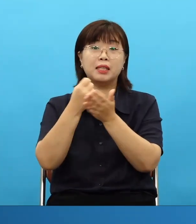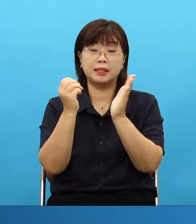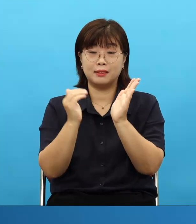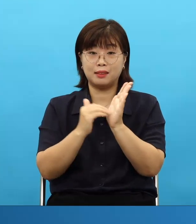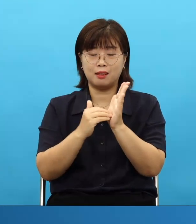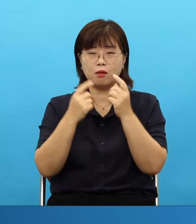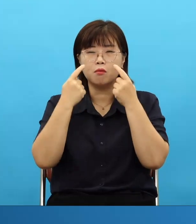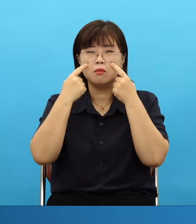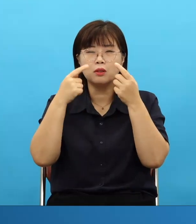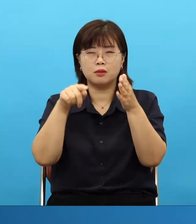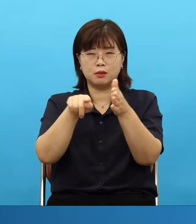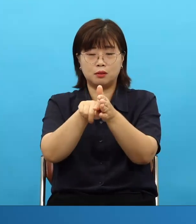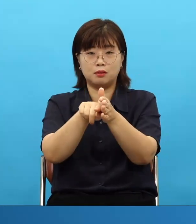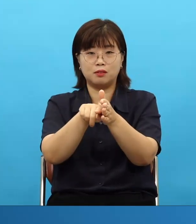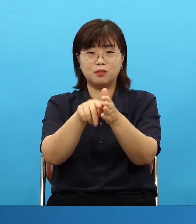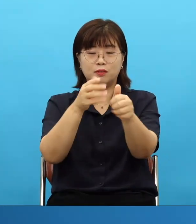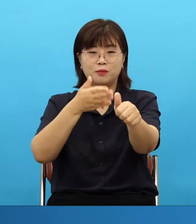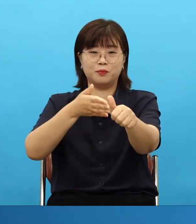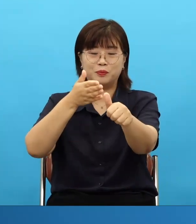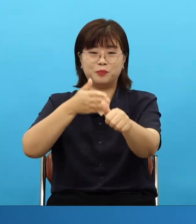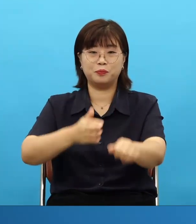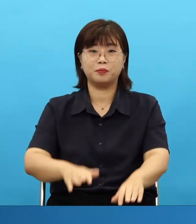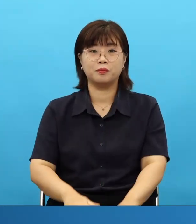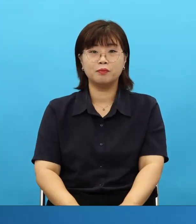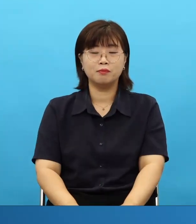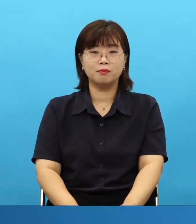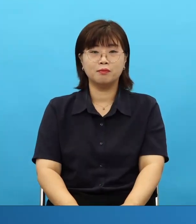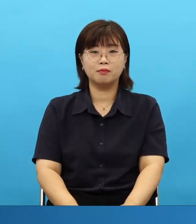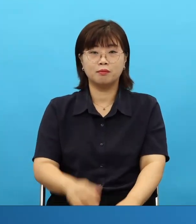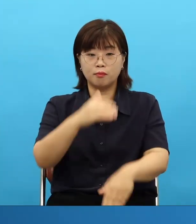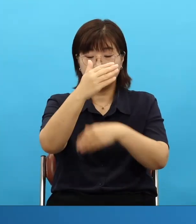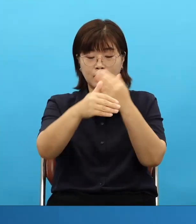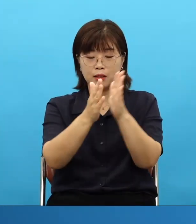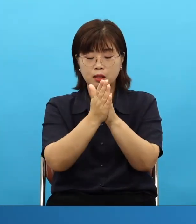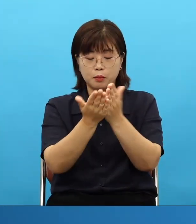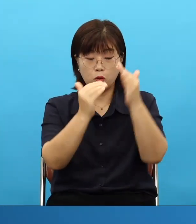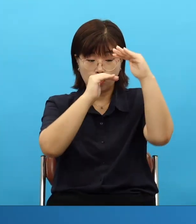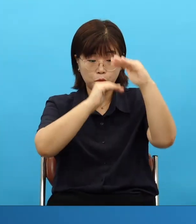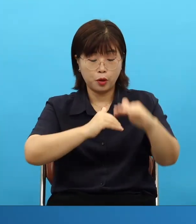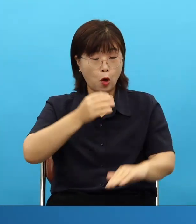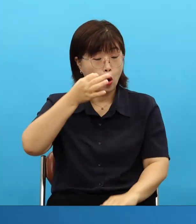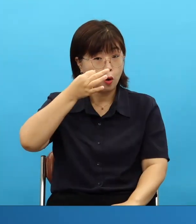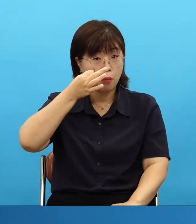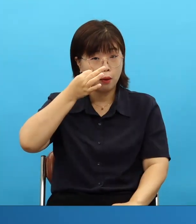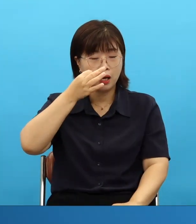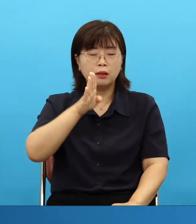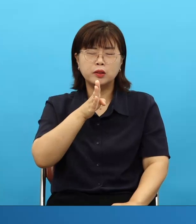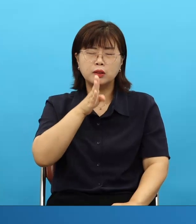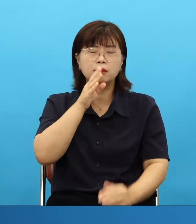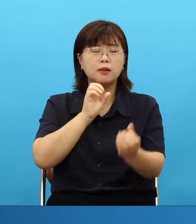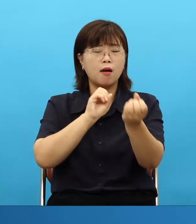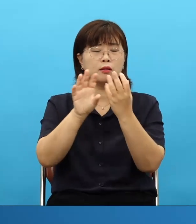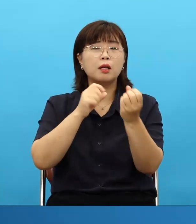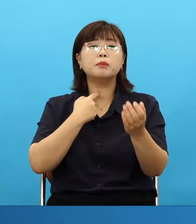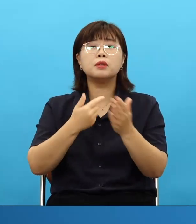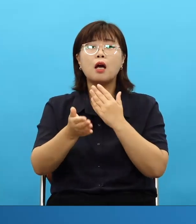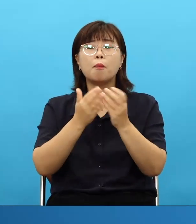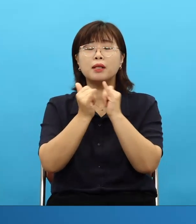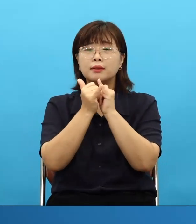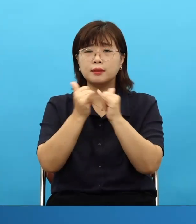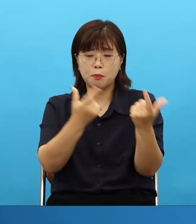그래서 성경에 진짜 응답받는 사람들은 어떻게 했습니까? And that's why, what about the people who received all the true and genuine answers in the Bible?